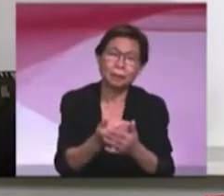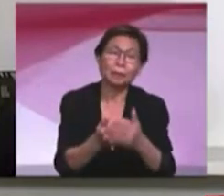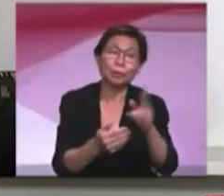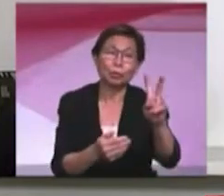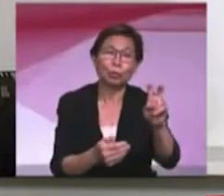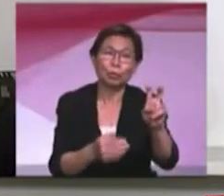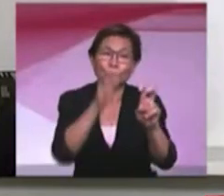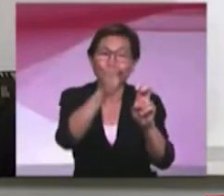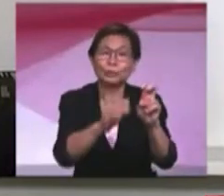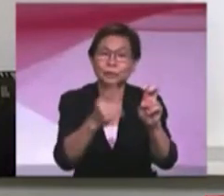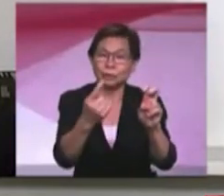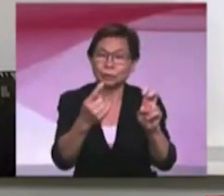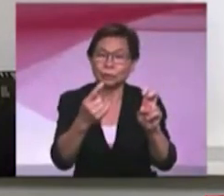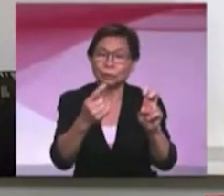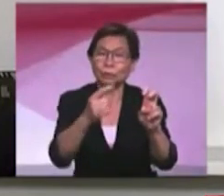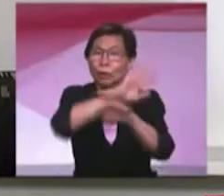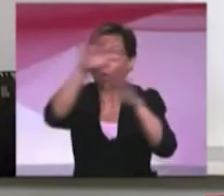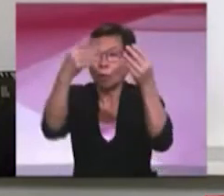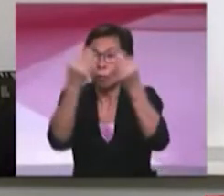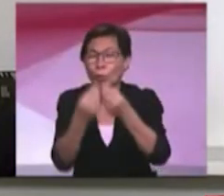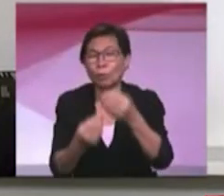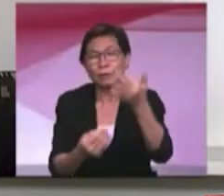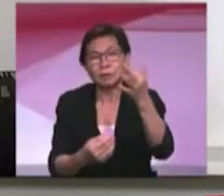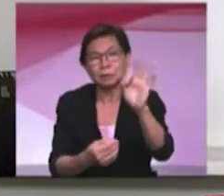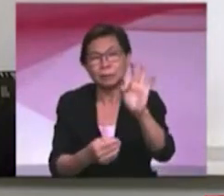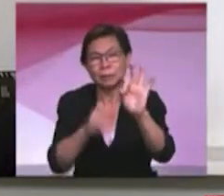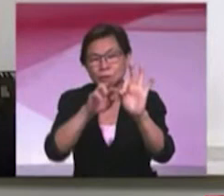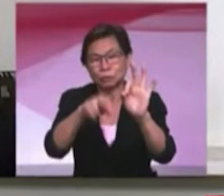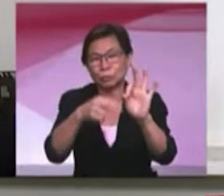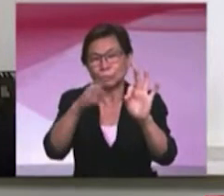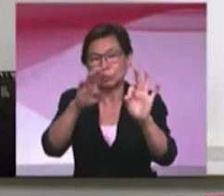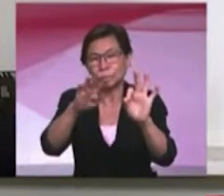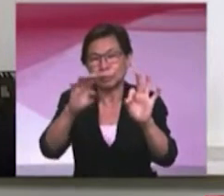sehingga 20 Januari secara kumulatif sebanyak